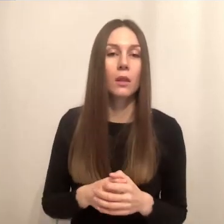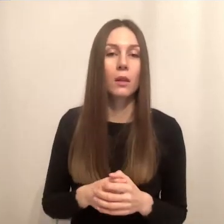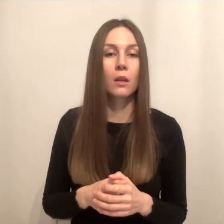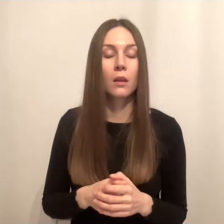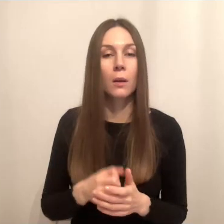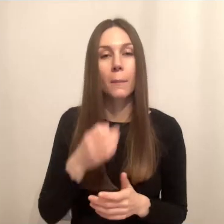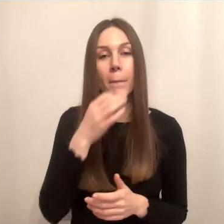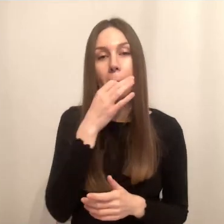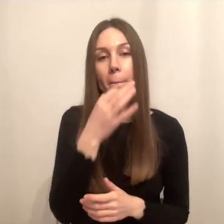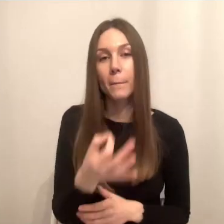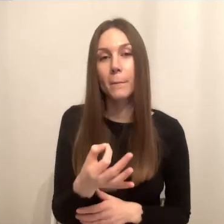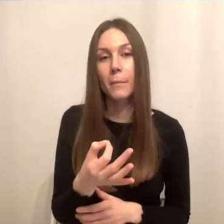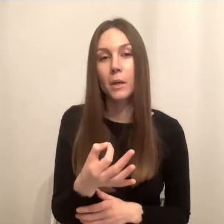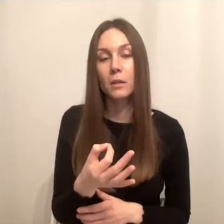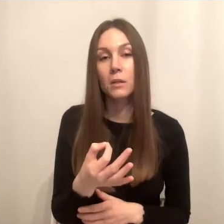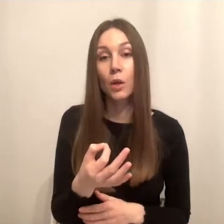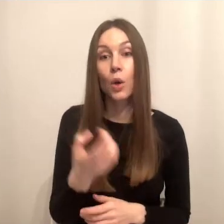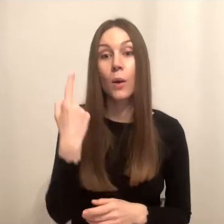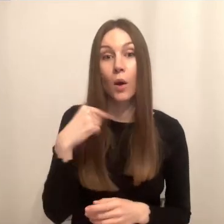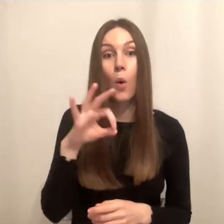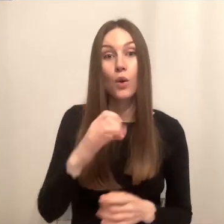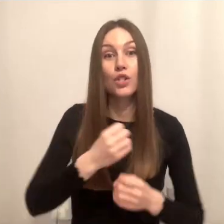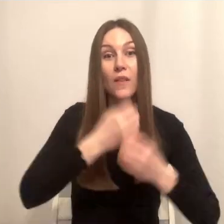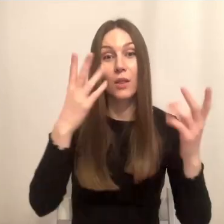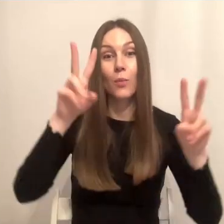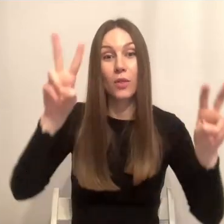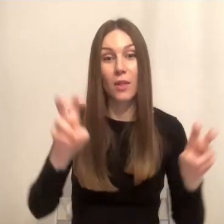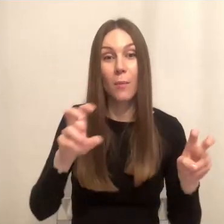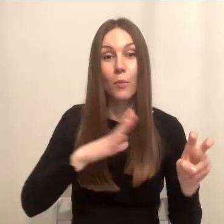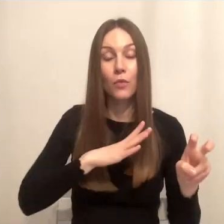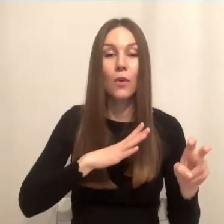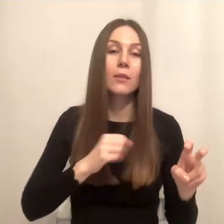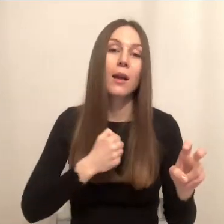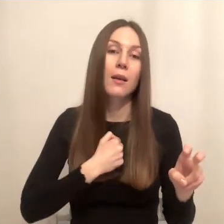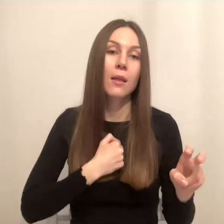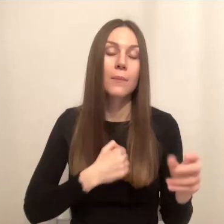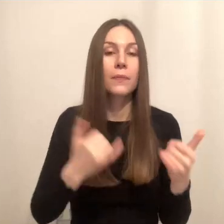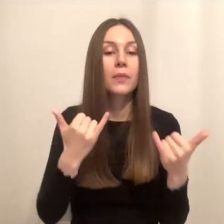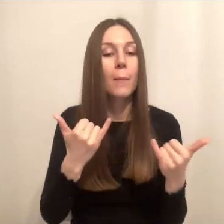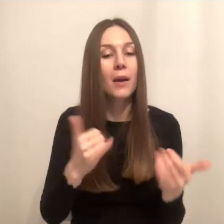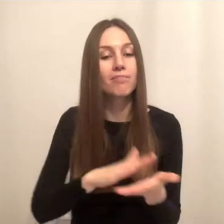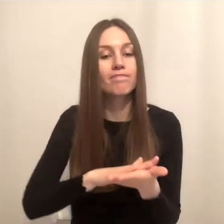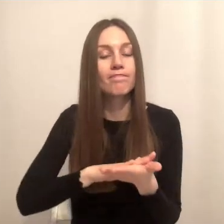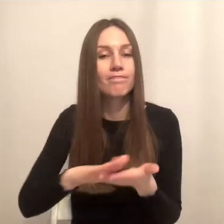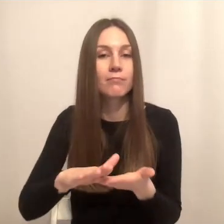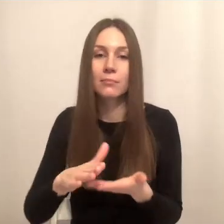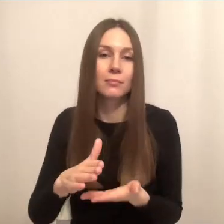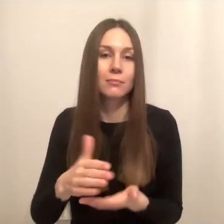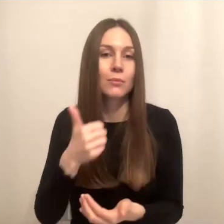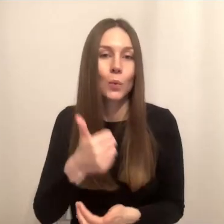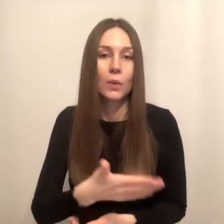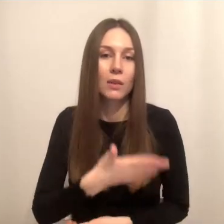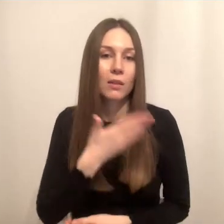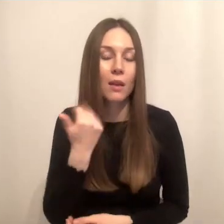prie praeitos temos, prie švietimo temos. Na, dėja, dabartiniu metu nėra viskas taip skaidriai, kad nepersiekiojami